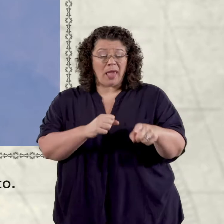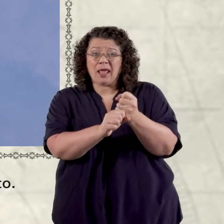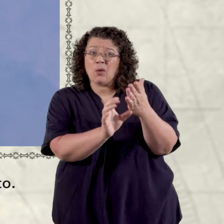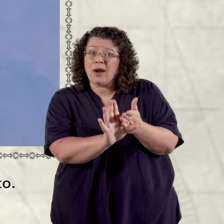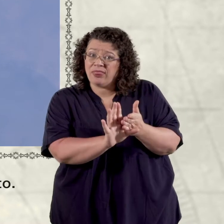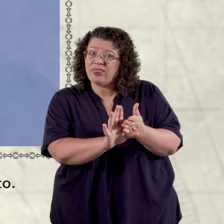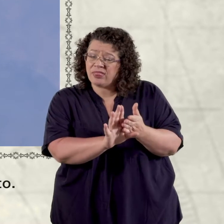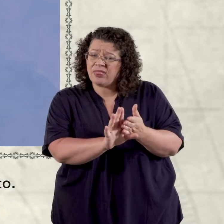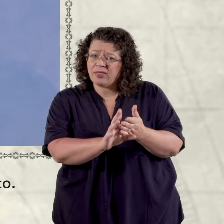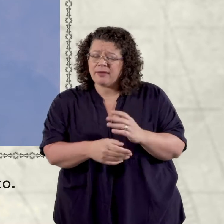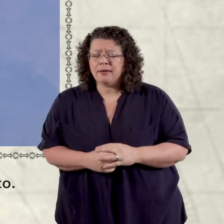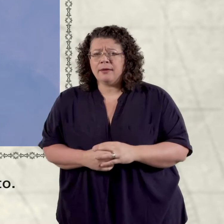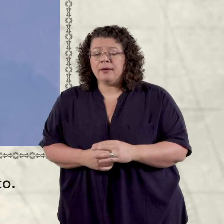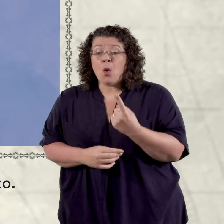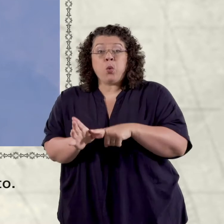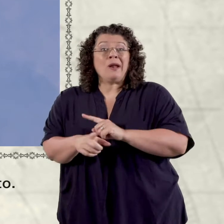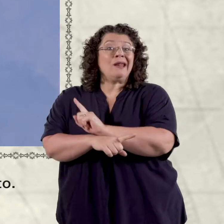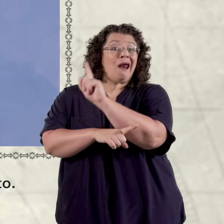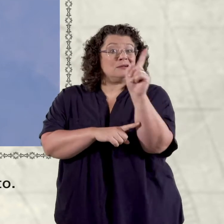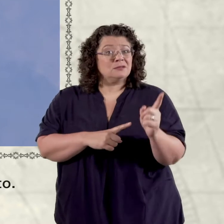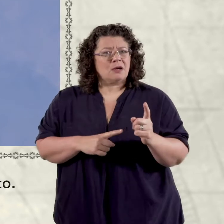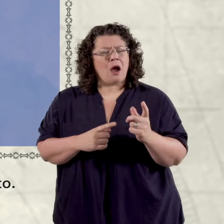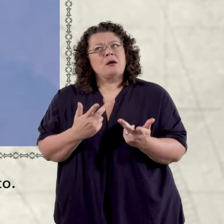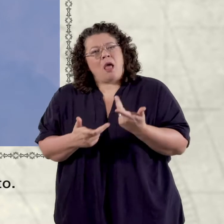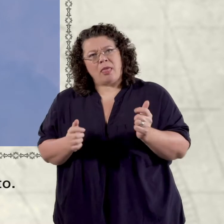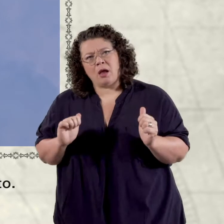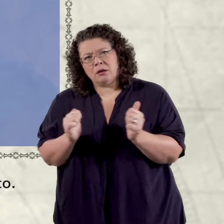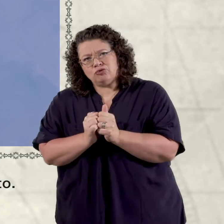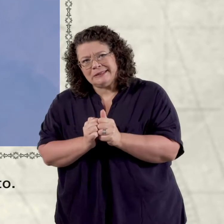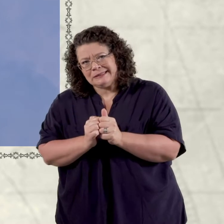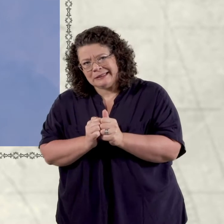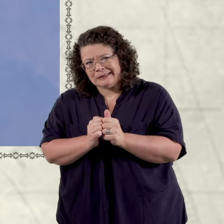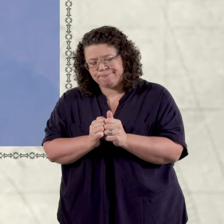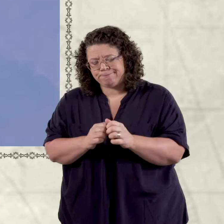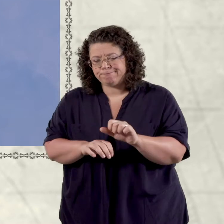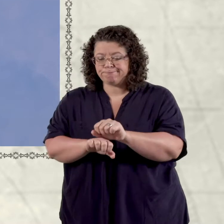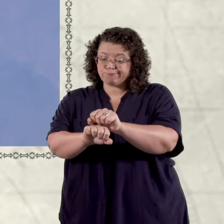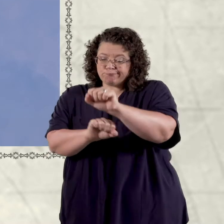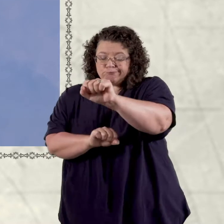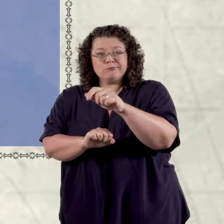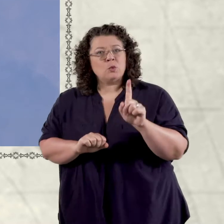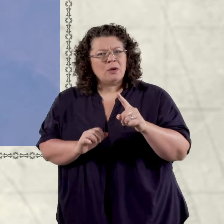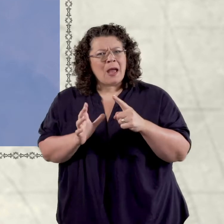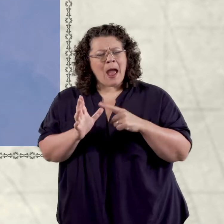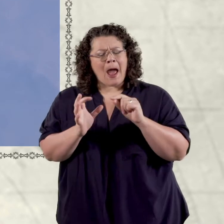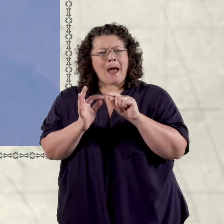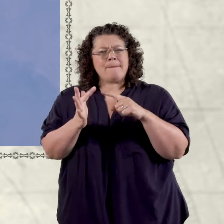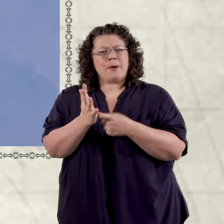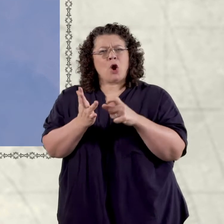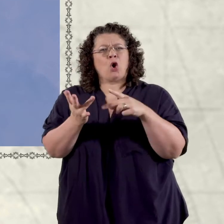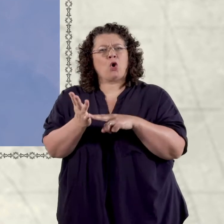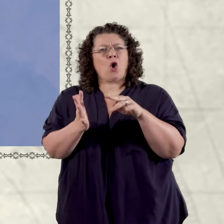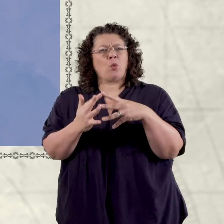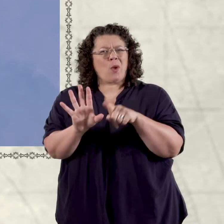eto. Dim ond Gwynedd oedd ar ôl. Ar ôl blwyddyn, roedd yn rhaid cael